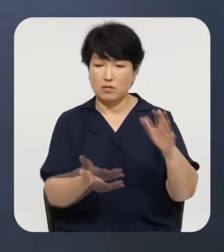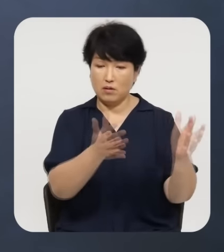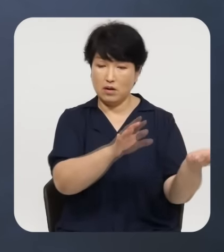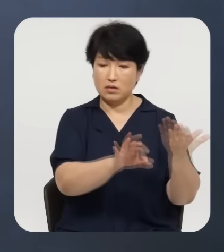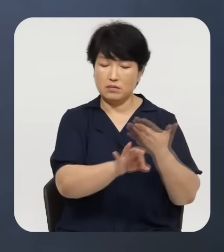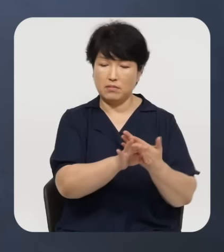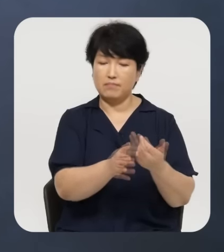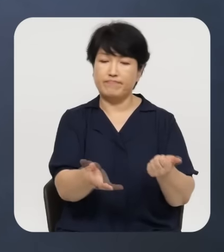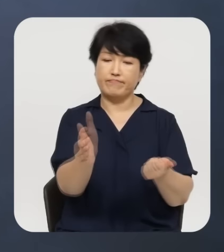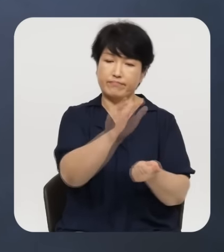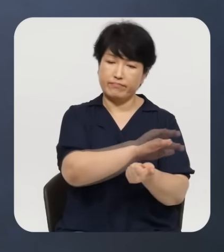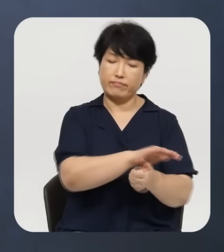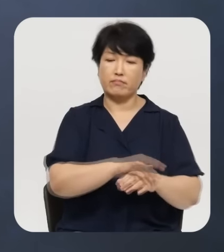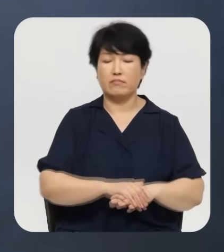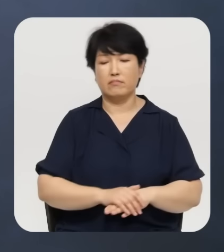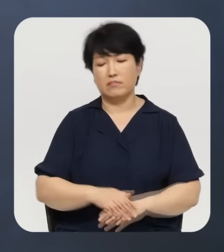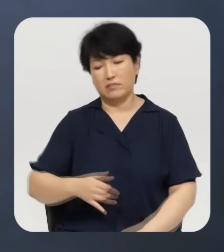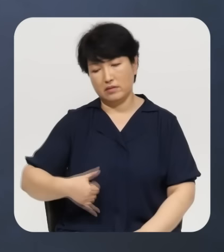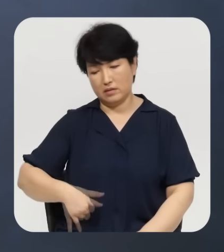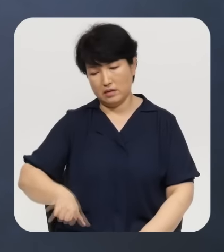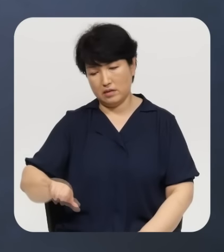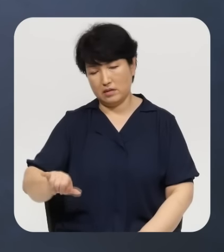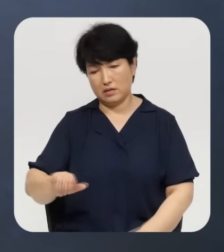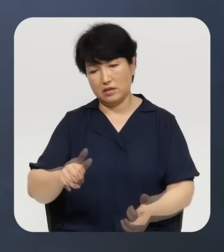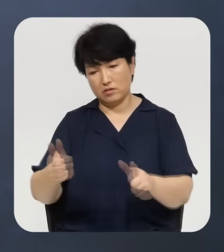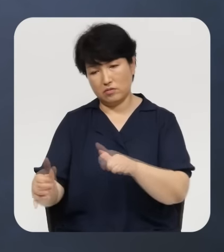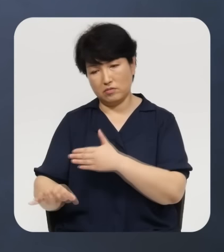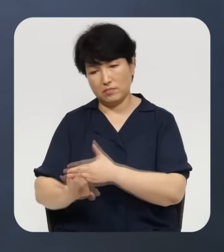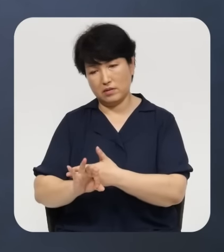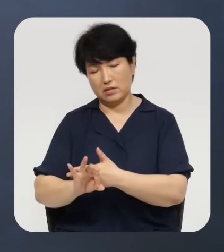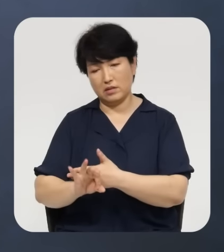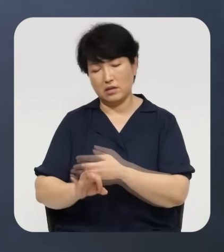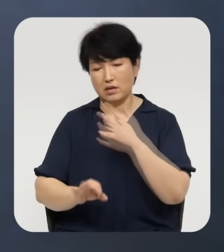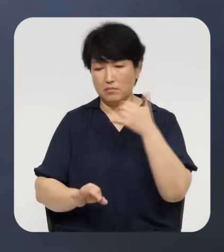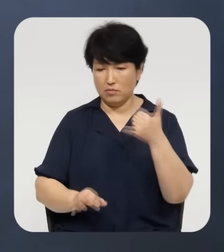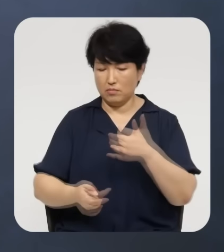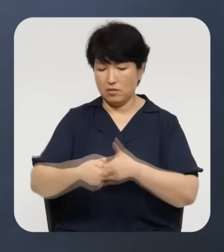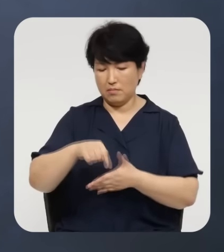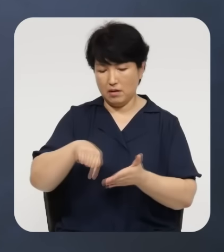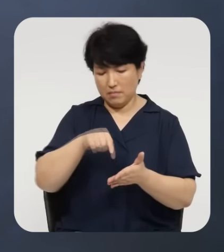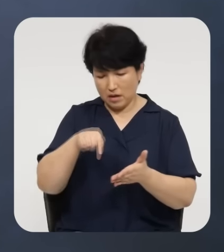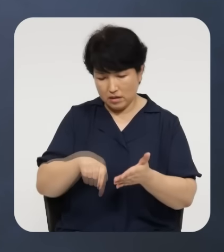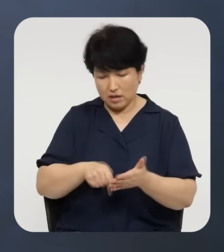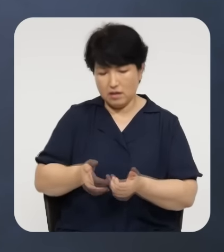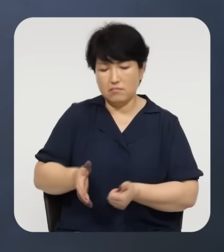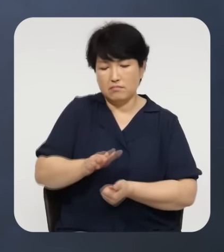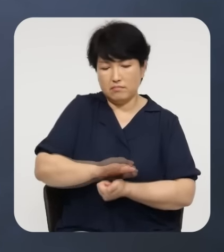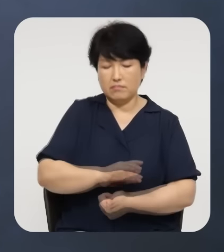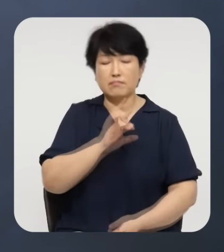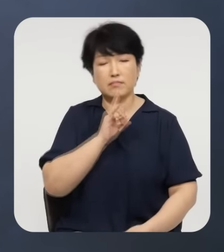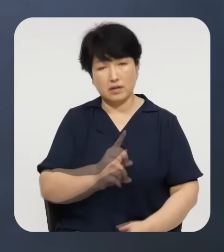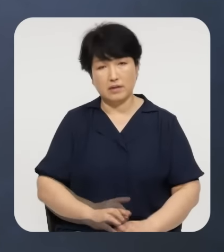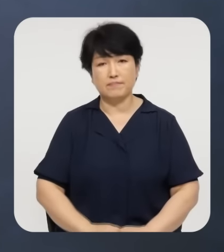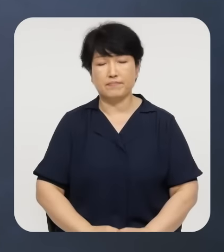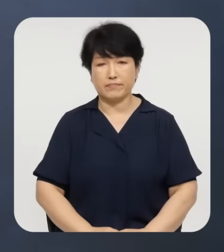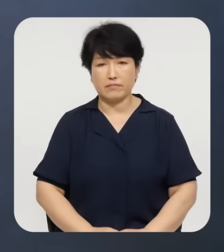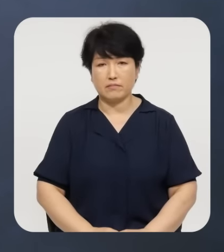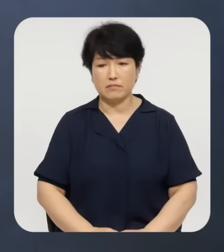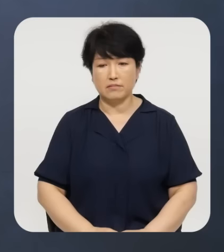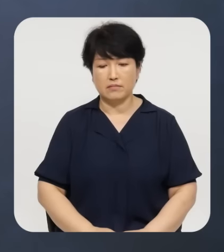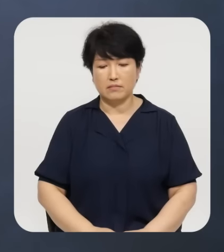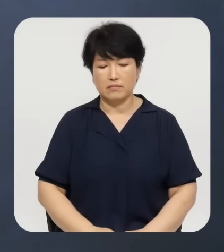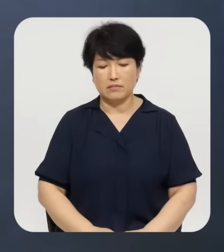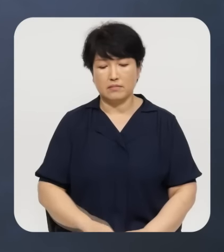부모가 죽으면 땅에 묻고, 자녀가 죽으면 부모의 가슴에 묻는다, 이런 말이 있습니다.